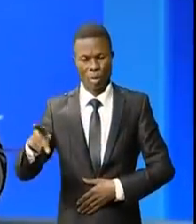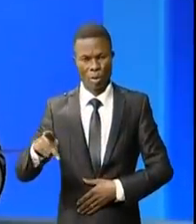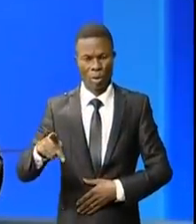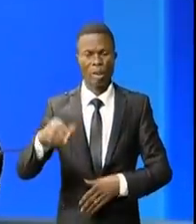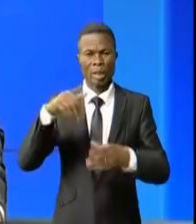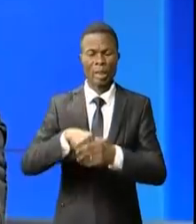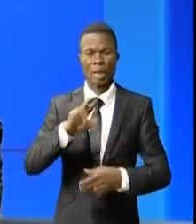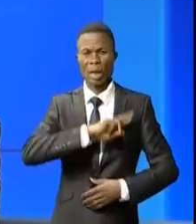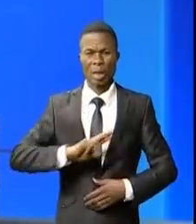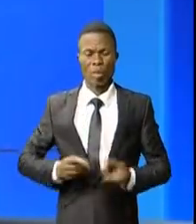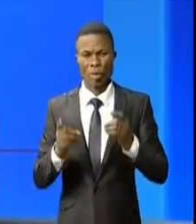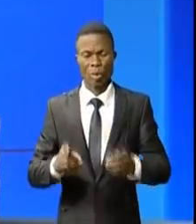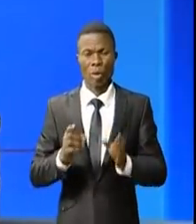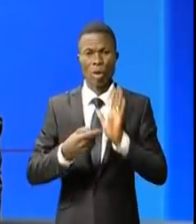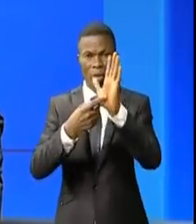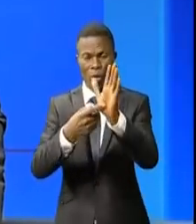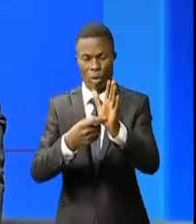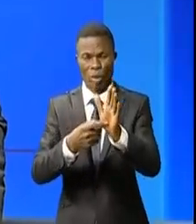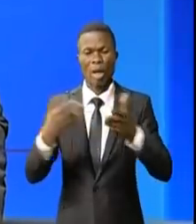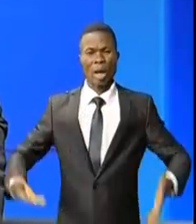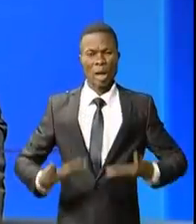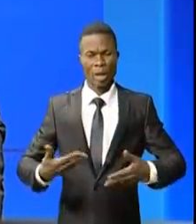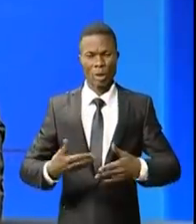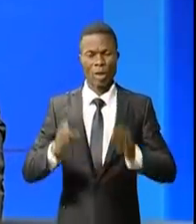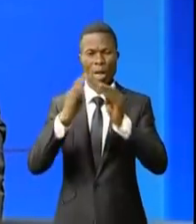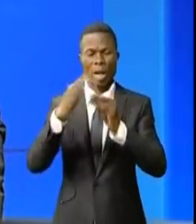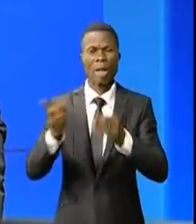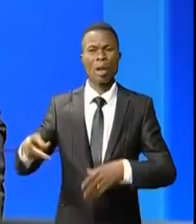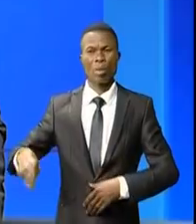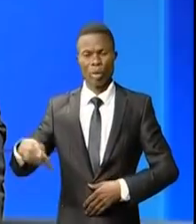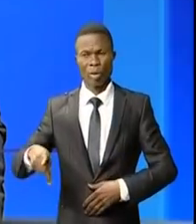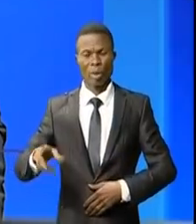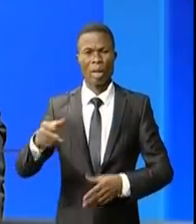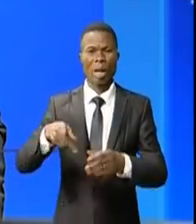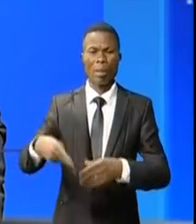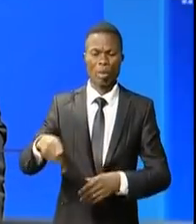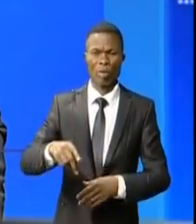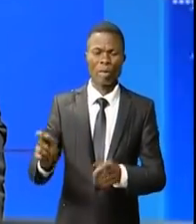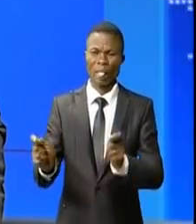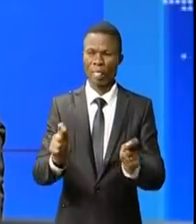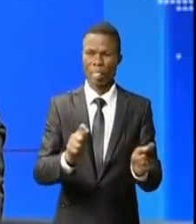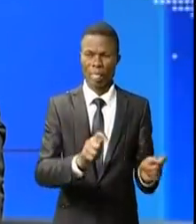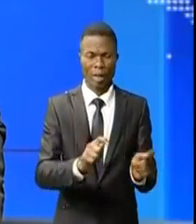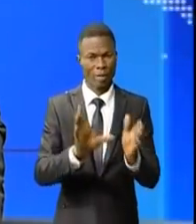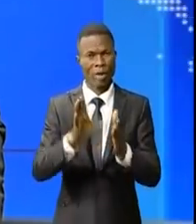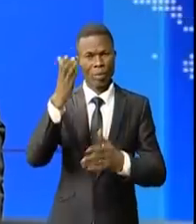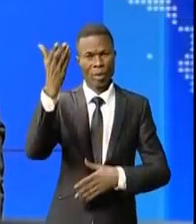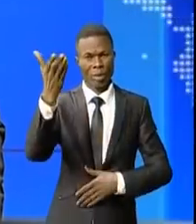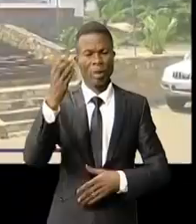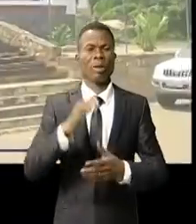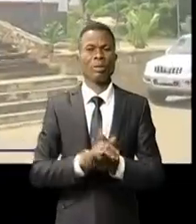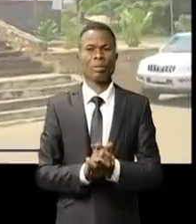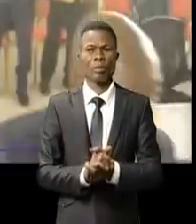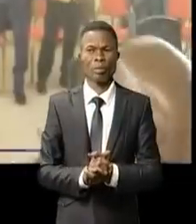la RDC. Nous vous proposons l'ambiance qui a régné à l'Assemblée provinciale dans la province de Tanganyika. Regardez.